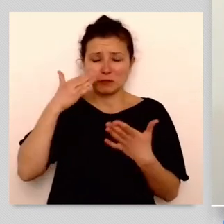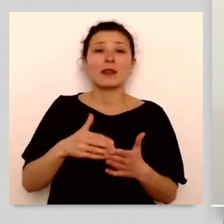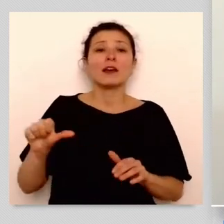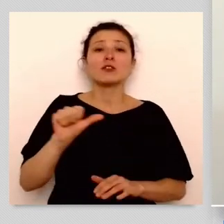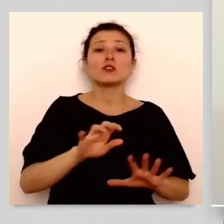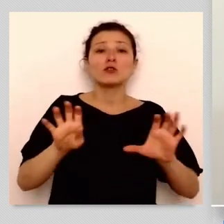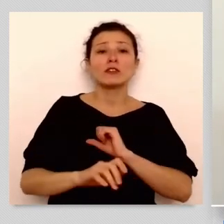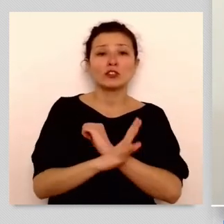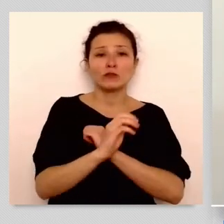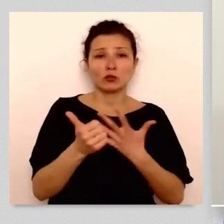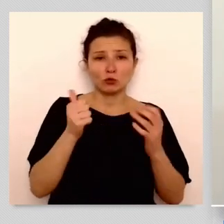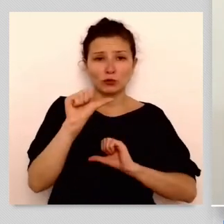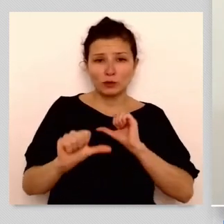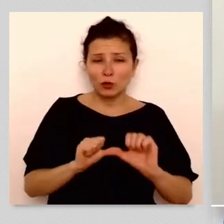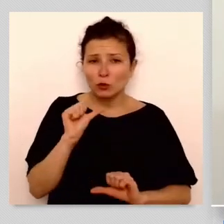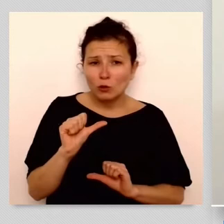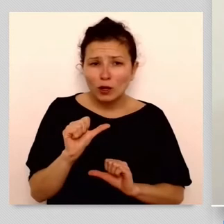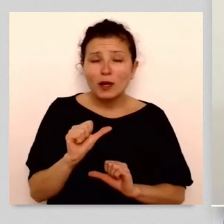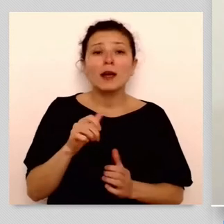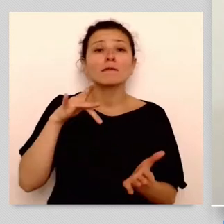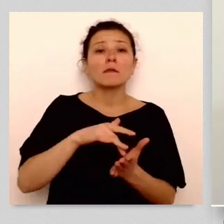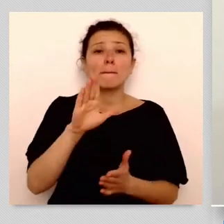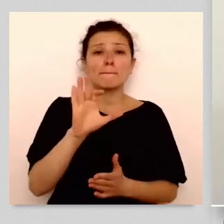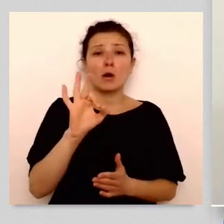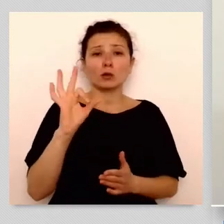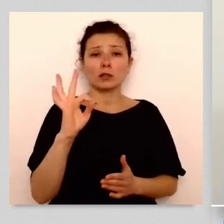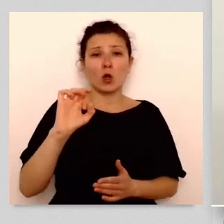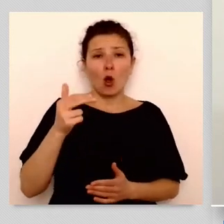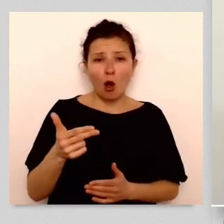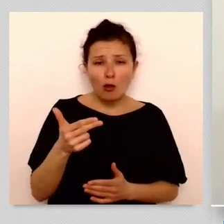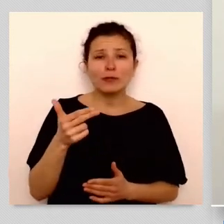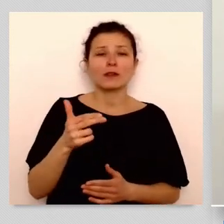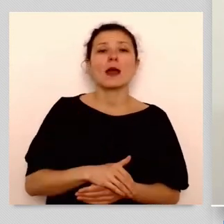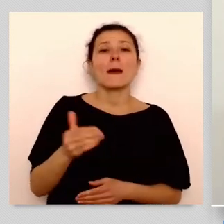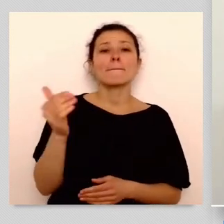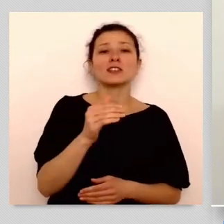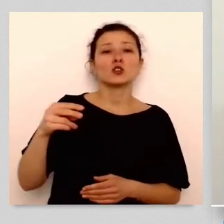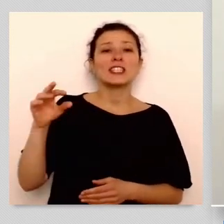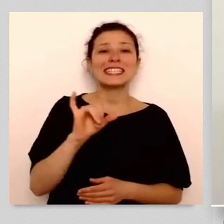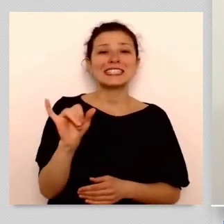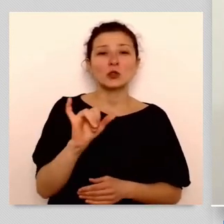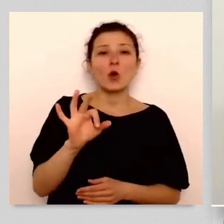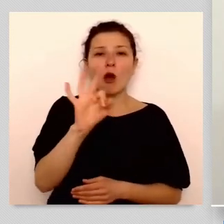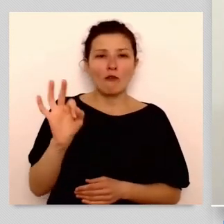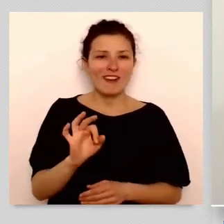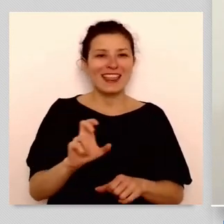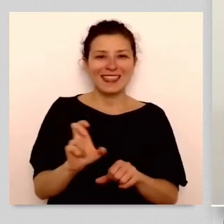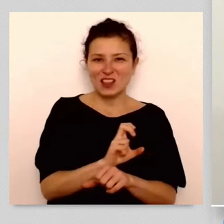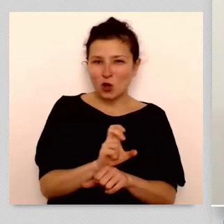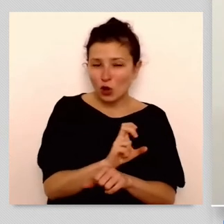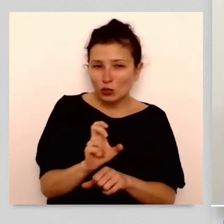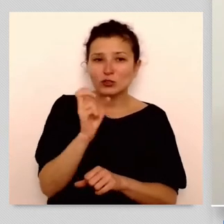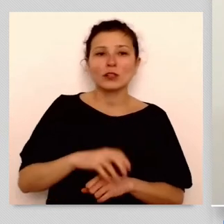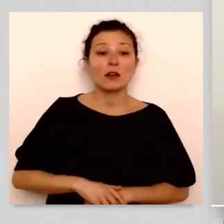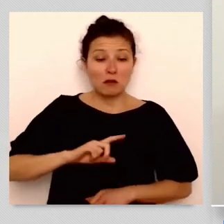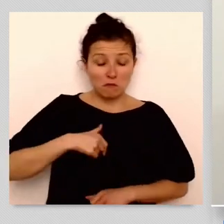1996 roku w Bostonie, w Massachusetts Institute of Technology, liczyliśmy to na komputerach i